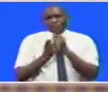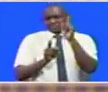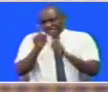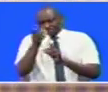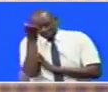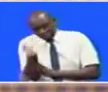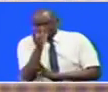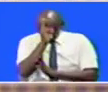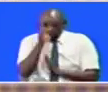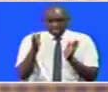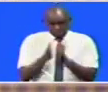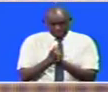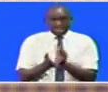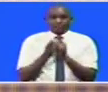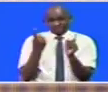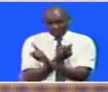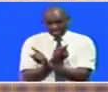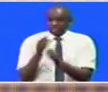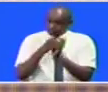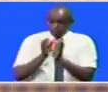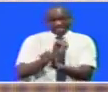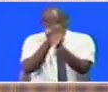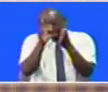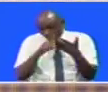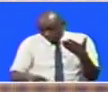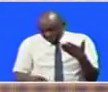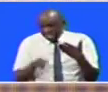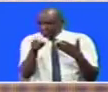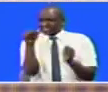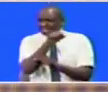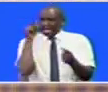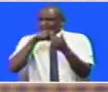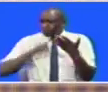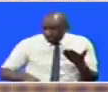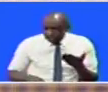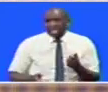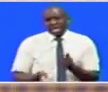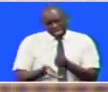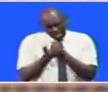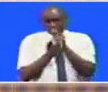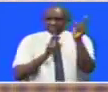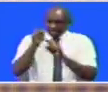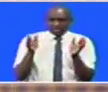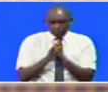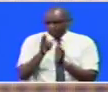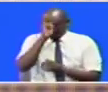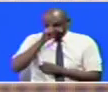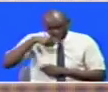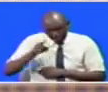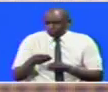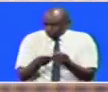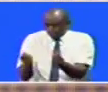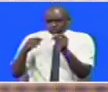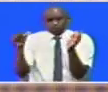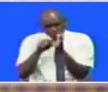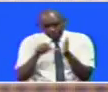ya polisi. Kama anavyoarifu Shadrack Miti, magari hayo yanalenga kuimarisha huduma za usafiri na uwezo wa polisi kuukabili